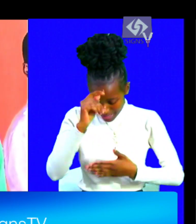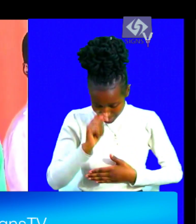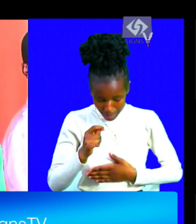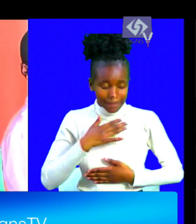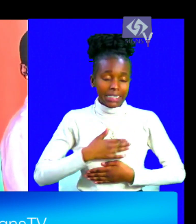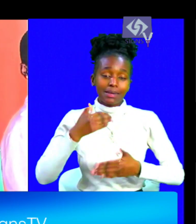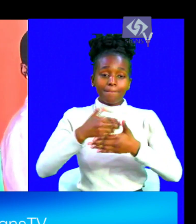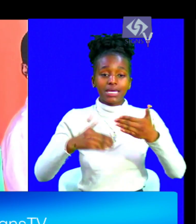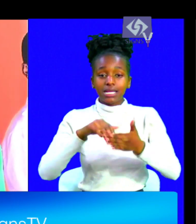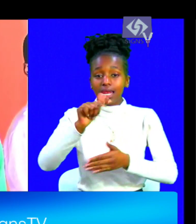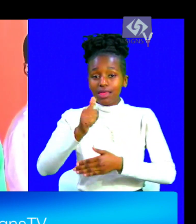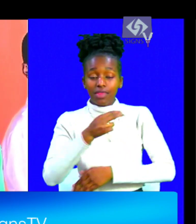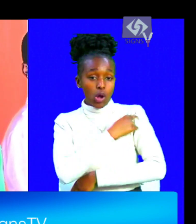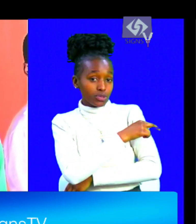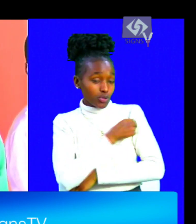mtujengee